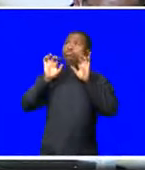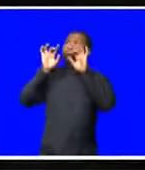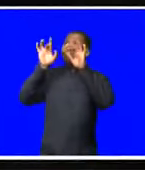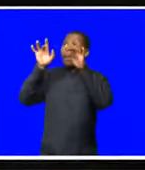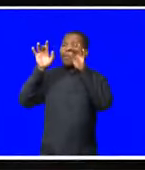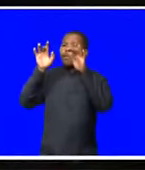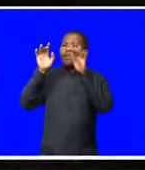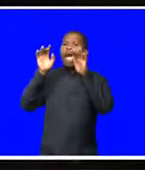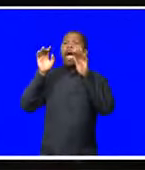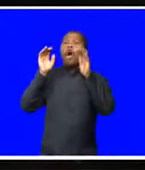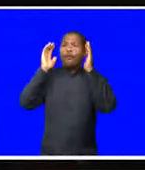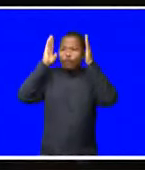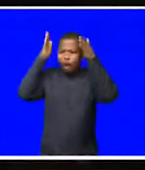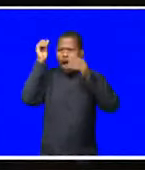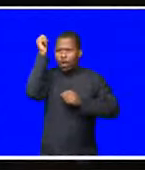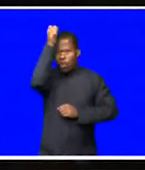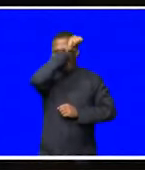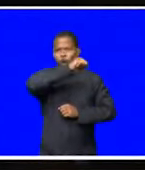kude lo tawusana